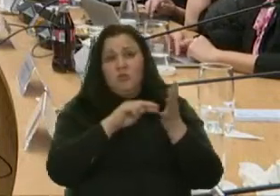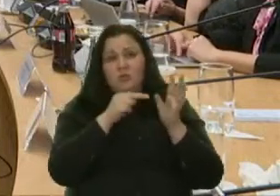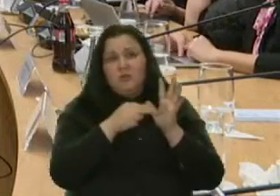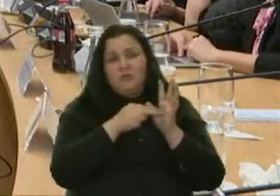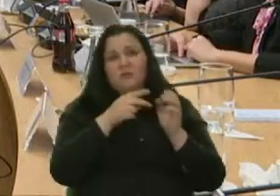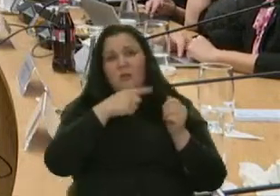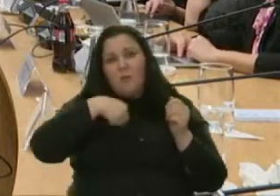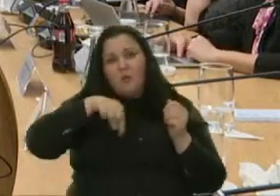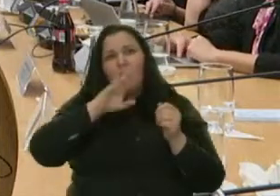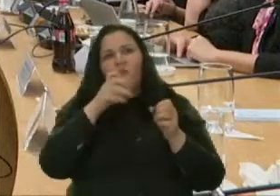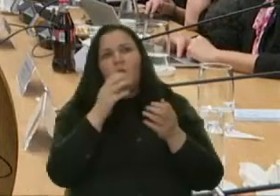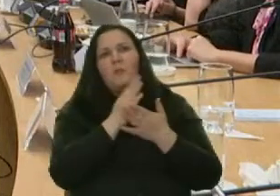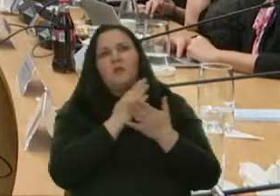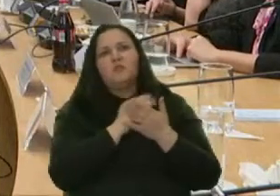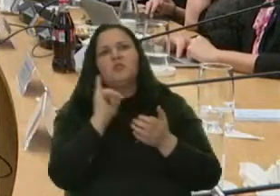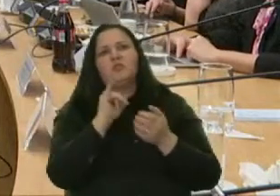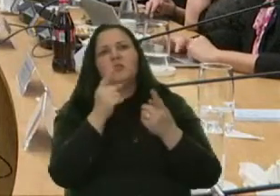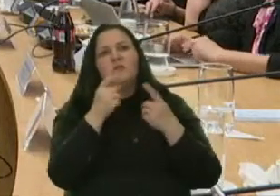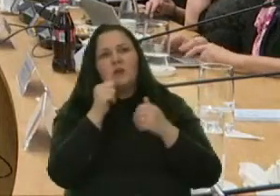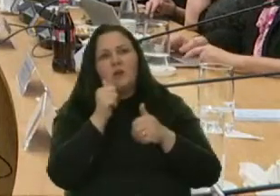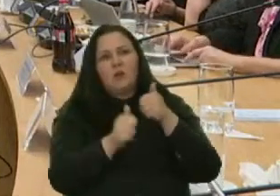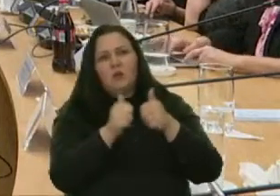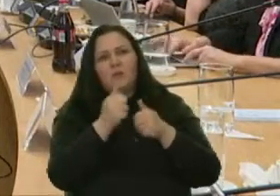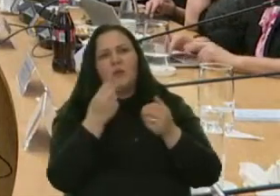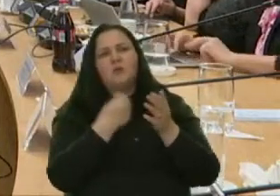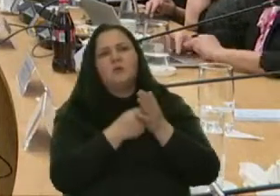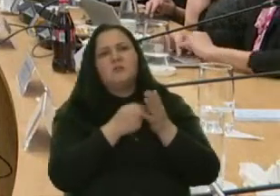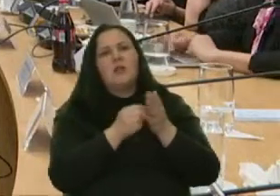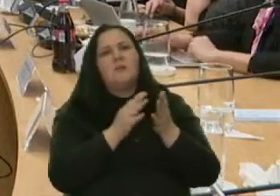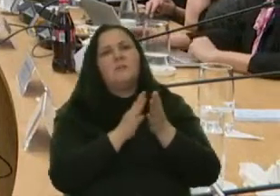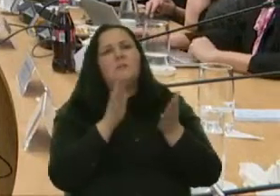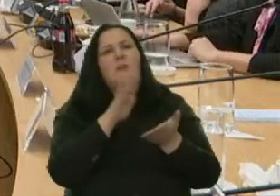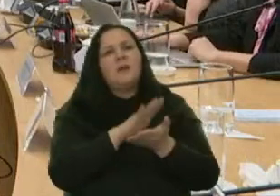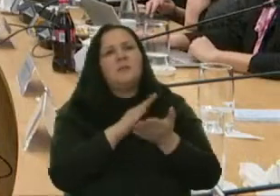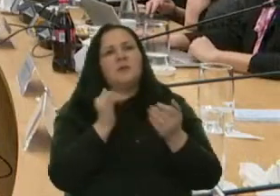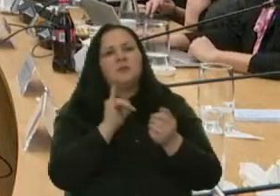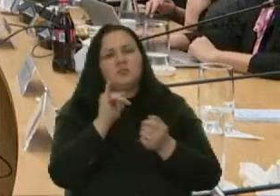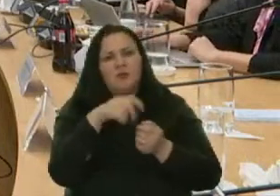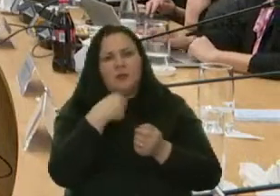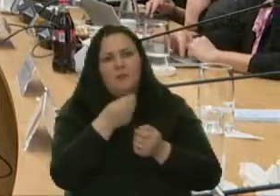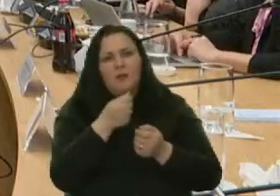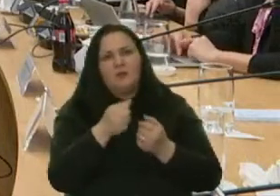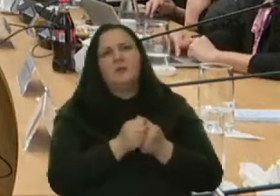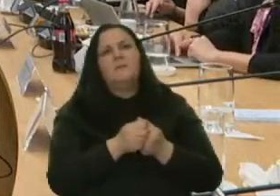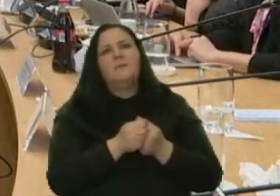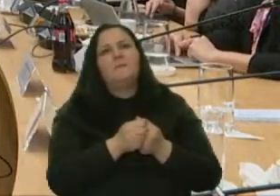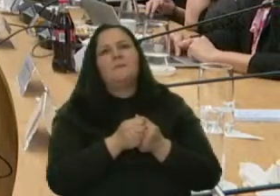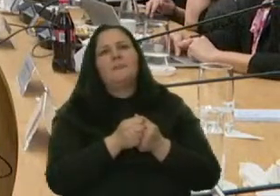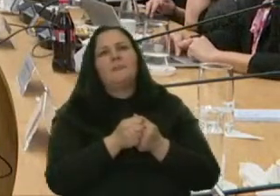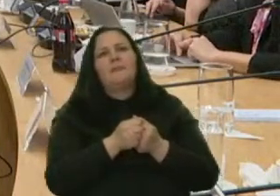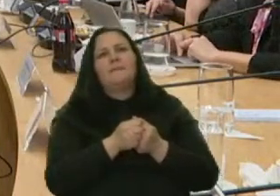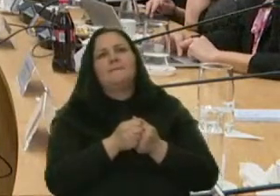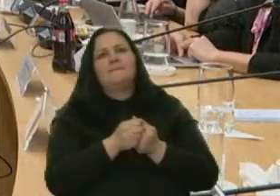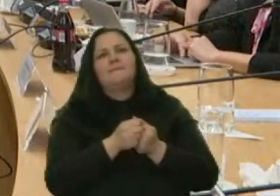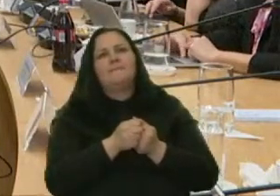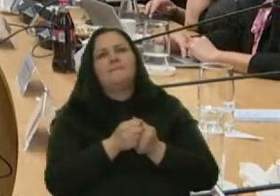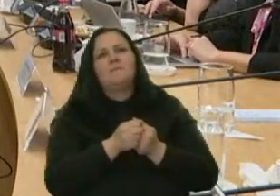țineți minte că am avut problema asta că cei care veneau la concurs veneau pe un salariu mai mic decât cei care erau în plată țineți minte asta nu